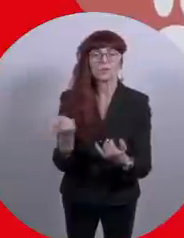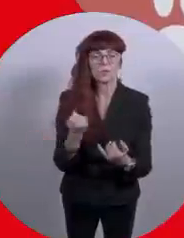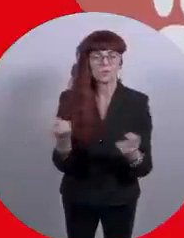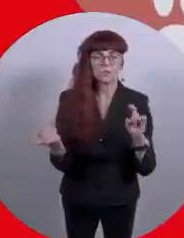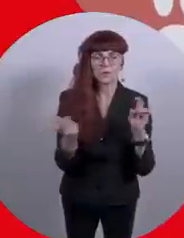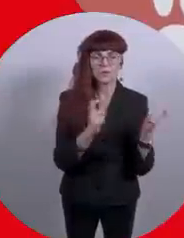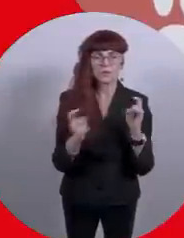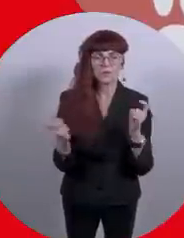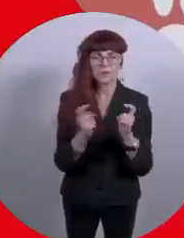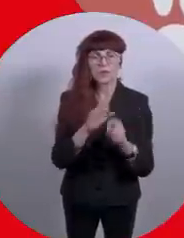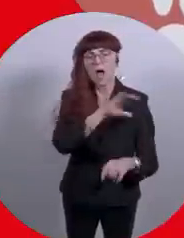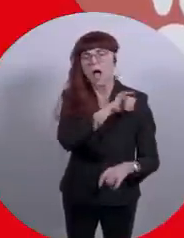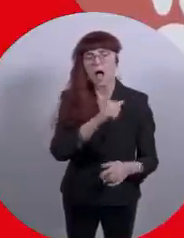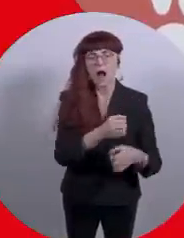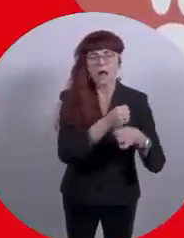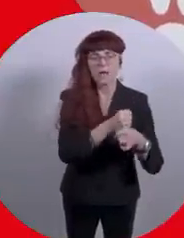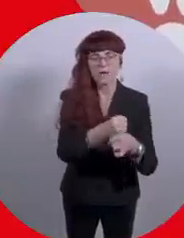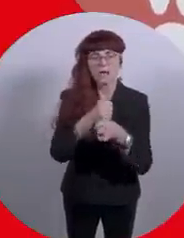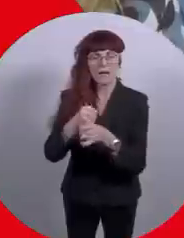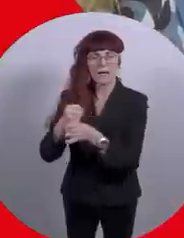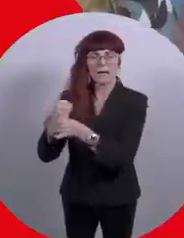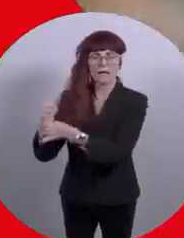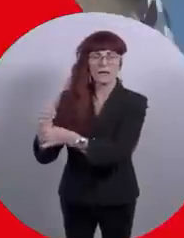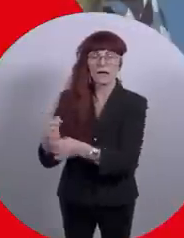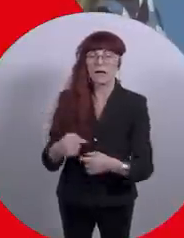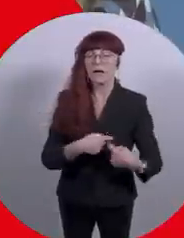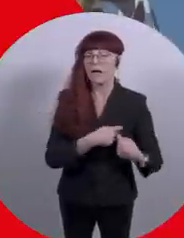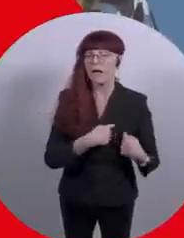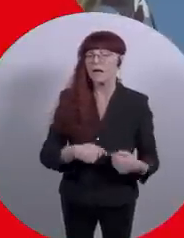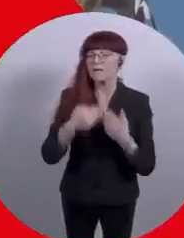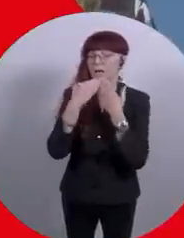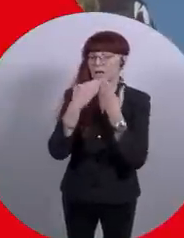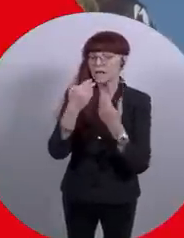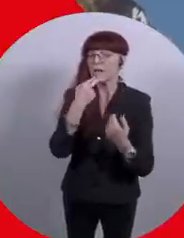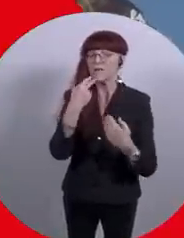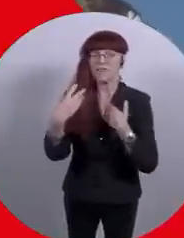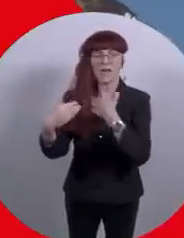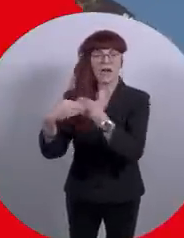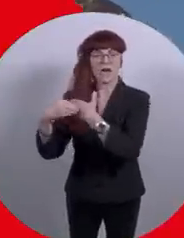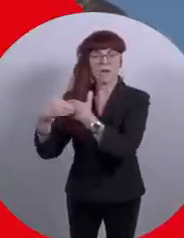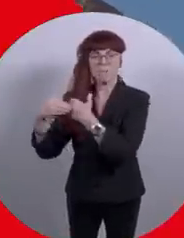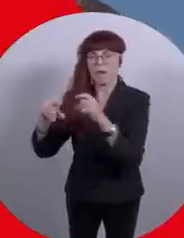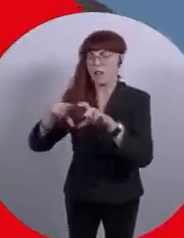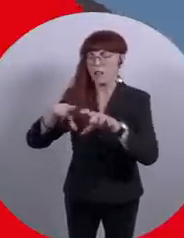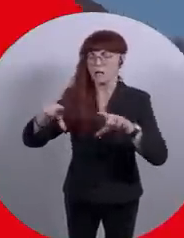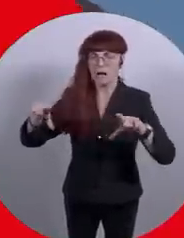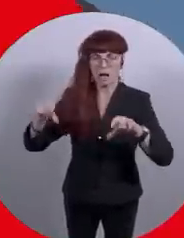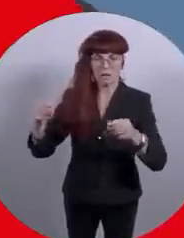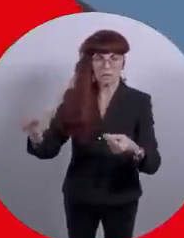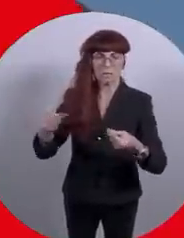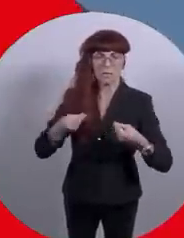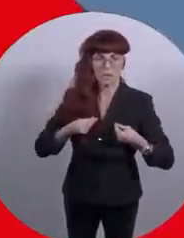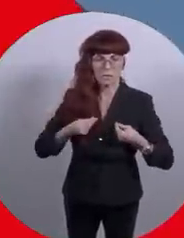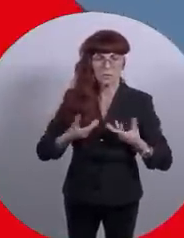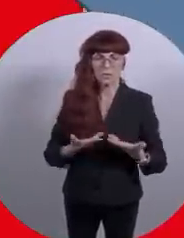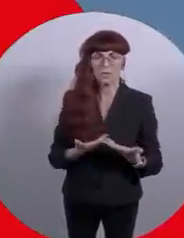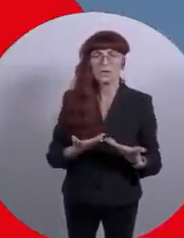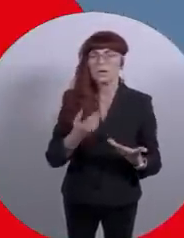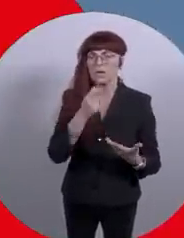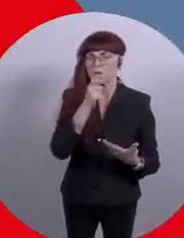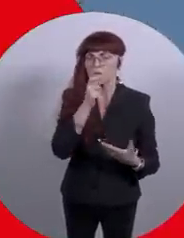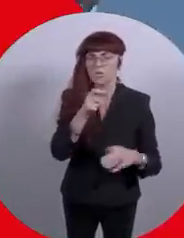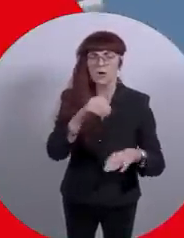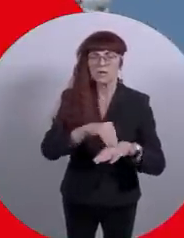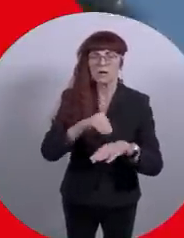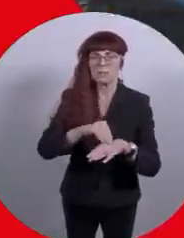alle Delegierten herzlichen Dank an alle die schon recht frühzeitig die wortmeldungskarten abgegeben haben und zu Wort gemeldet ist